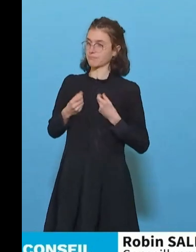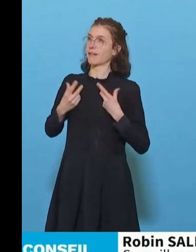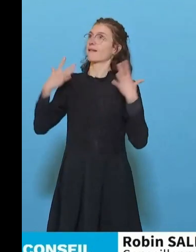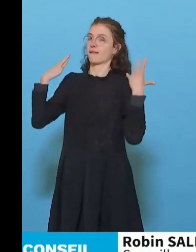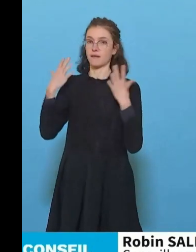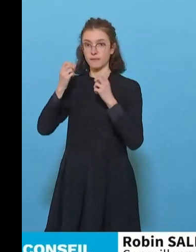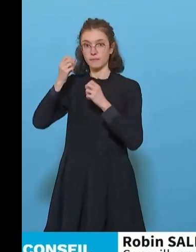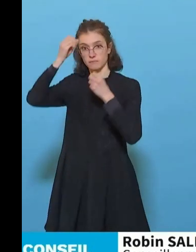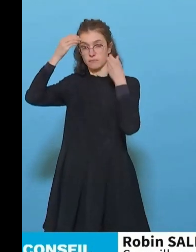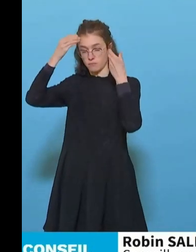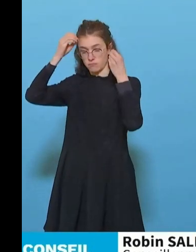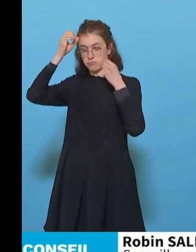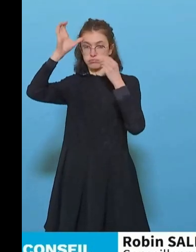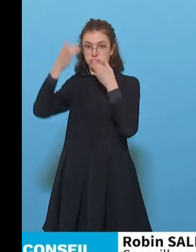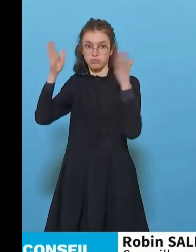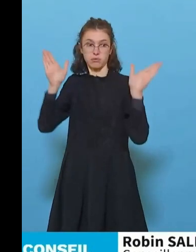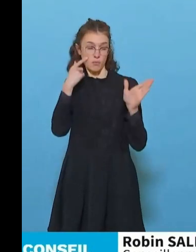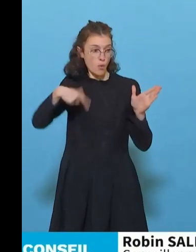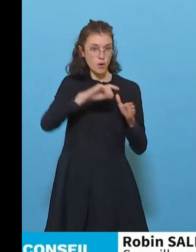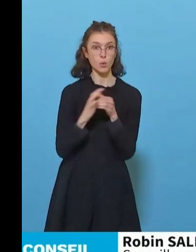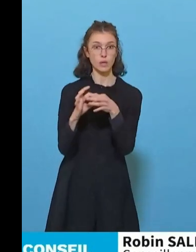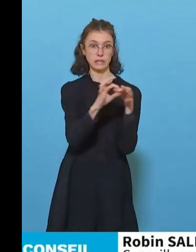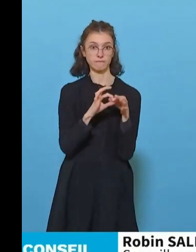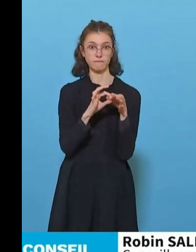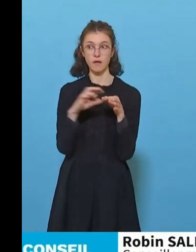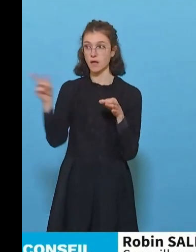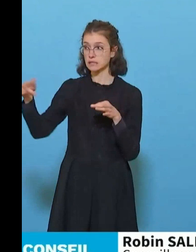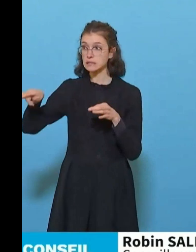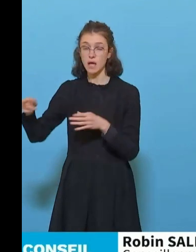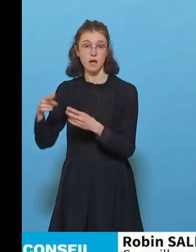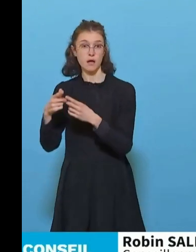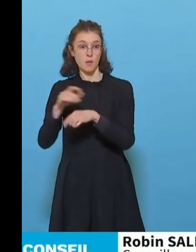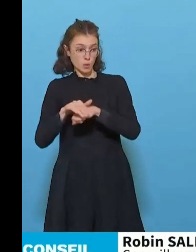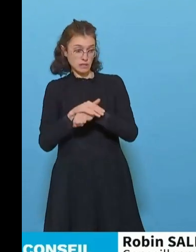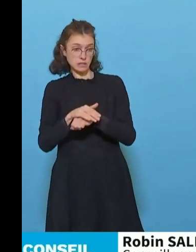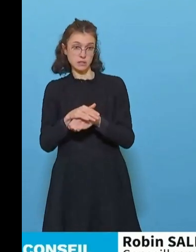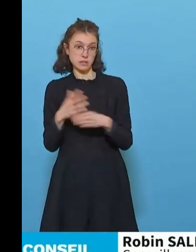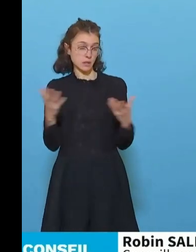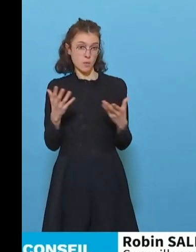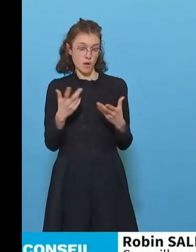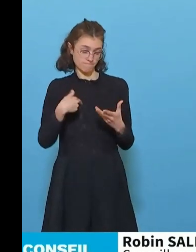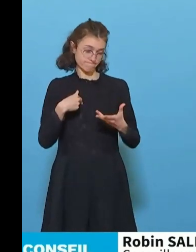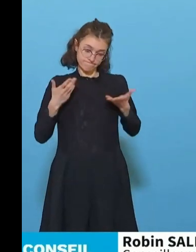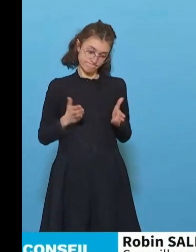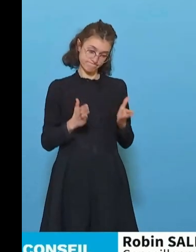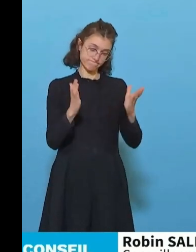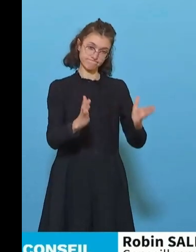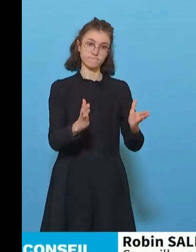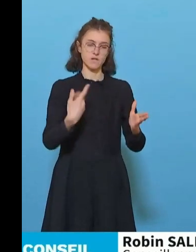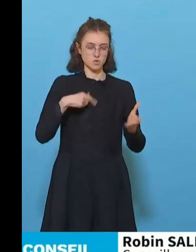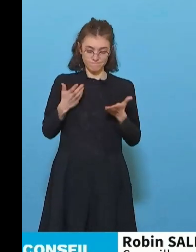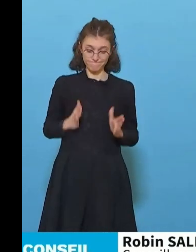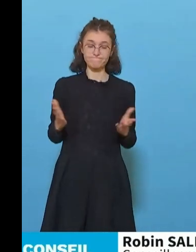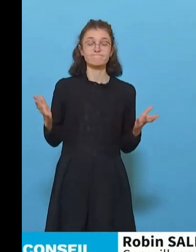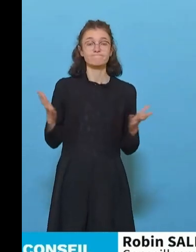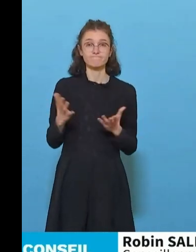collective. Faire de la politique, c'est faire des choix, je l'ai dit, et nous faisons le choix de contester les orientations nationales mortifères